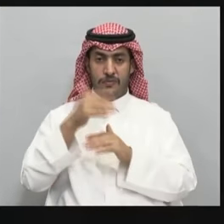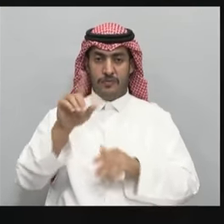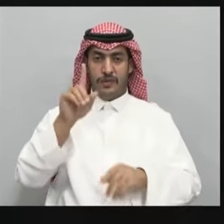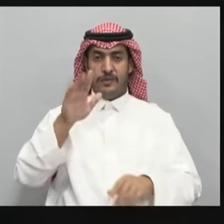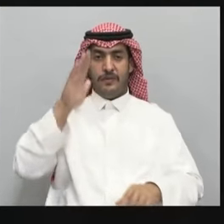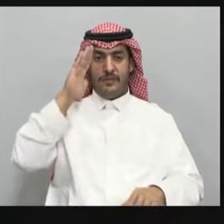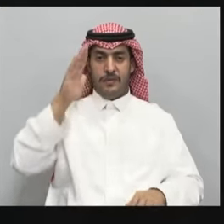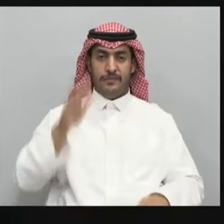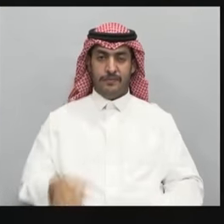مقبله في امان الله